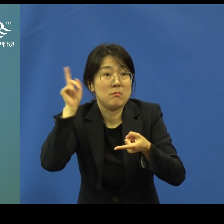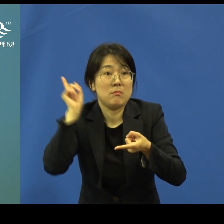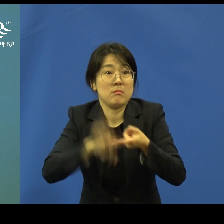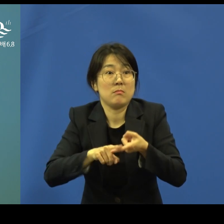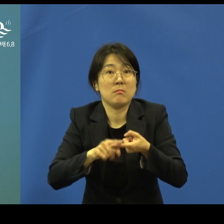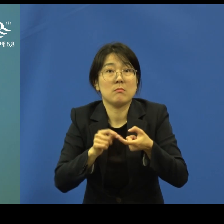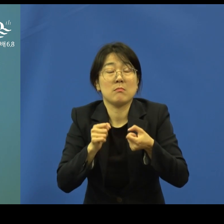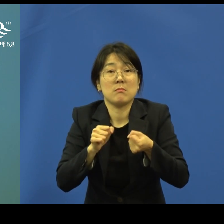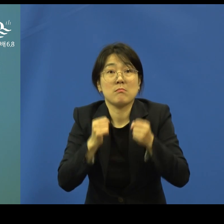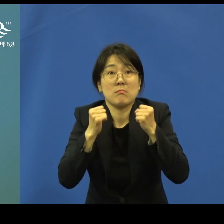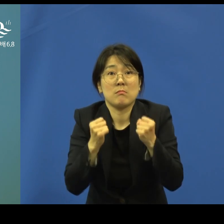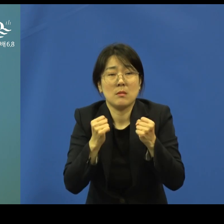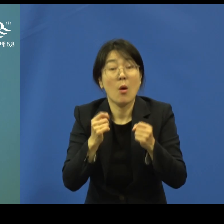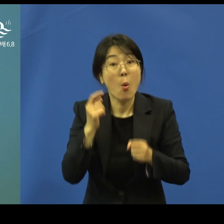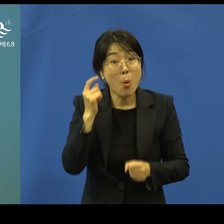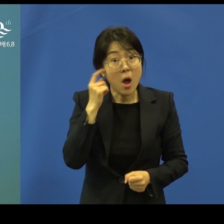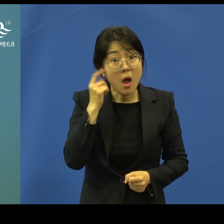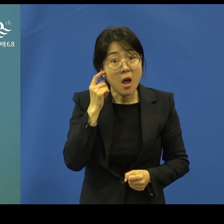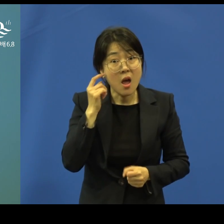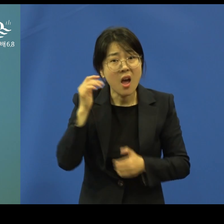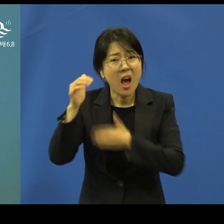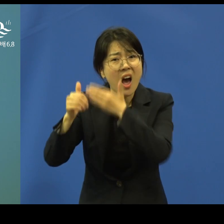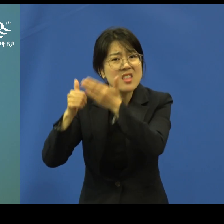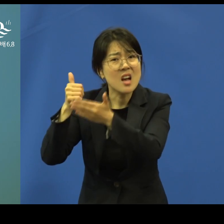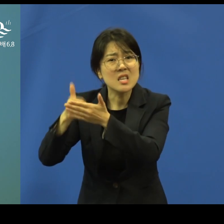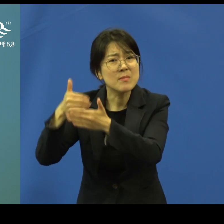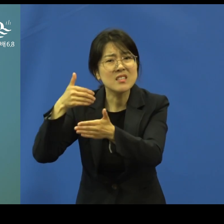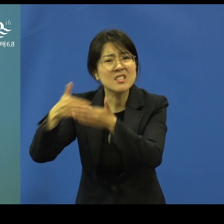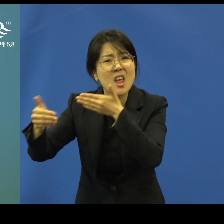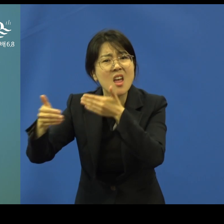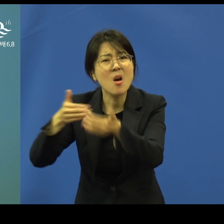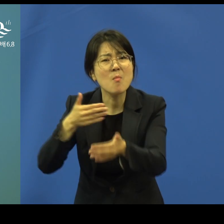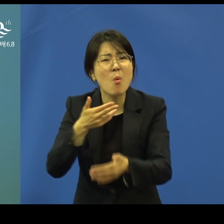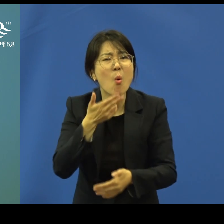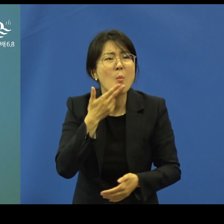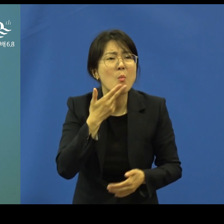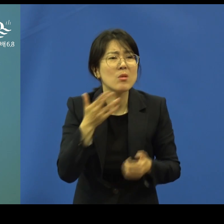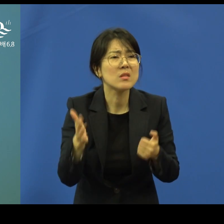하나님의 은혜를 체험해 본 적이 없어요. 그렇기 때문에 영적인 갈망이 없어요.